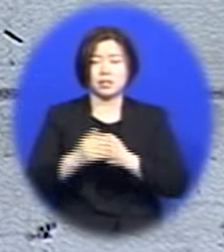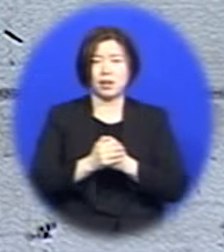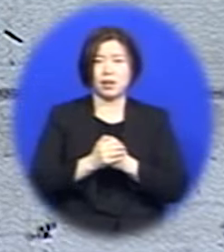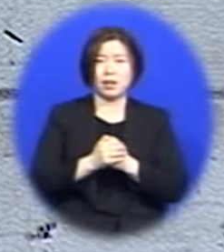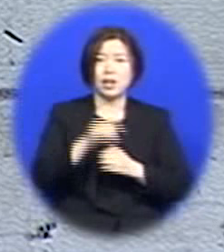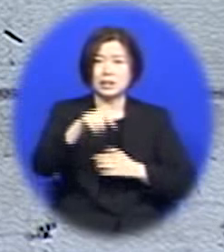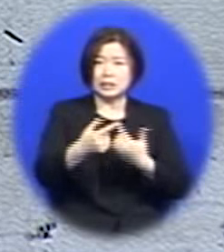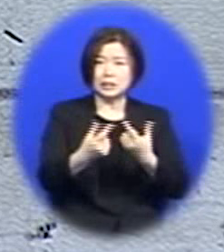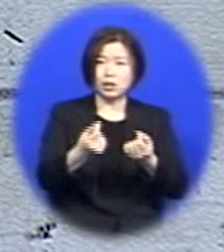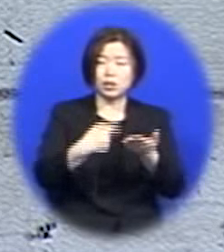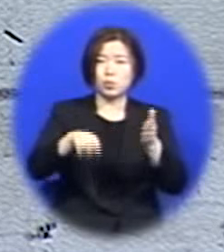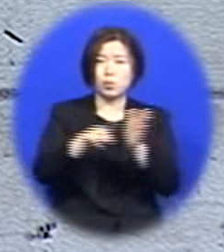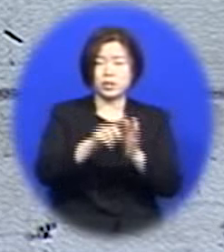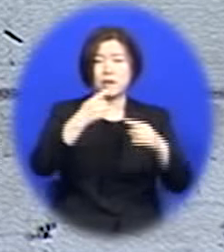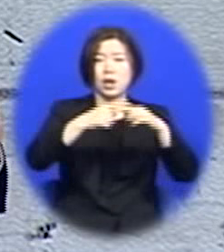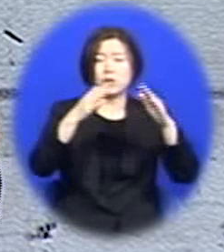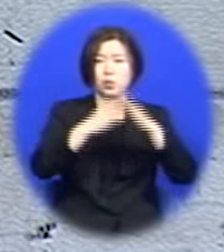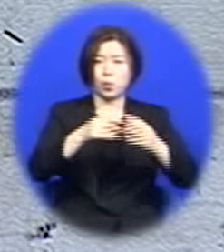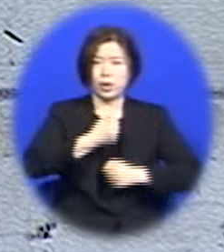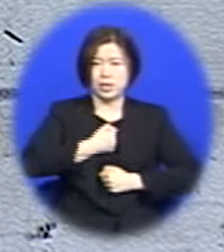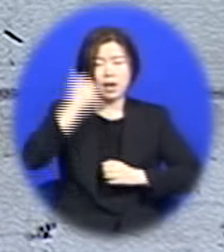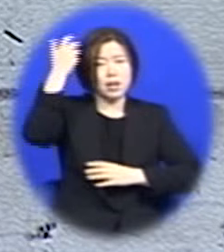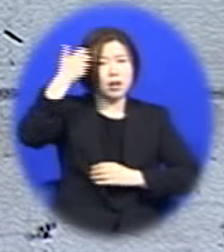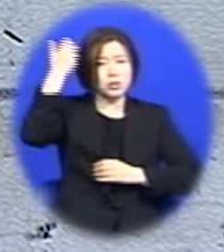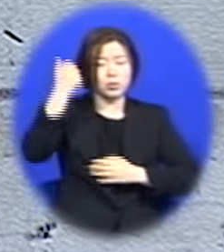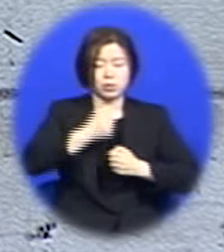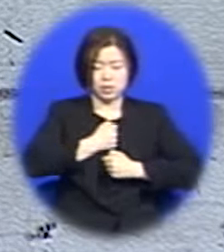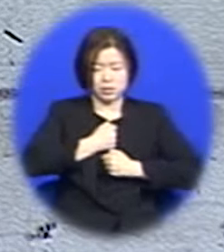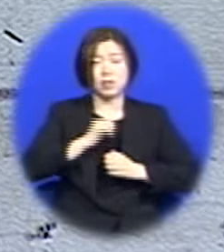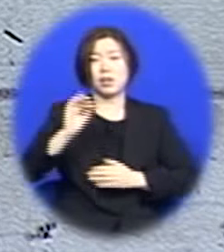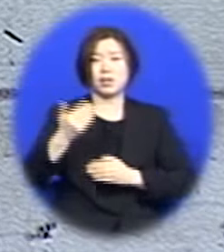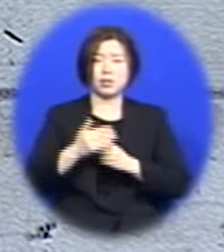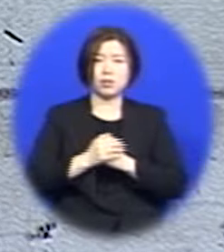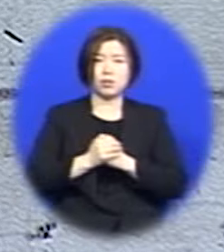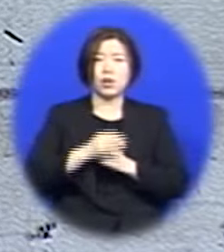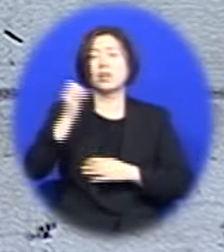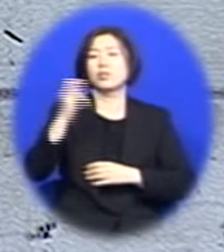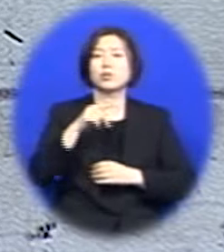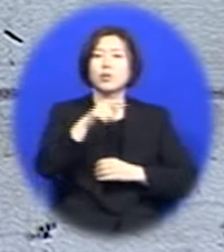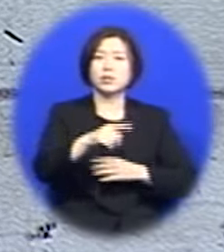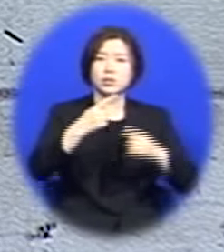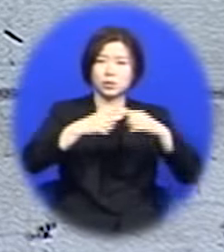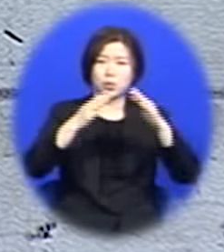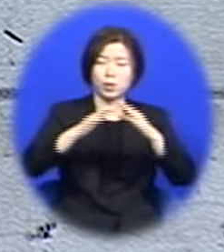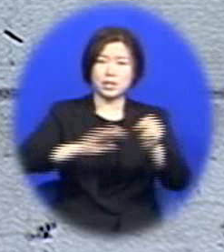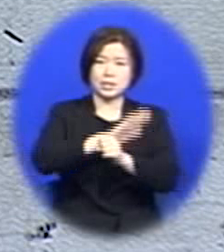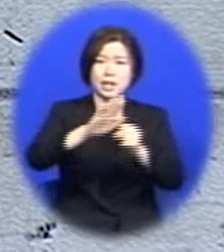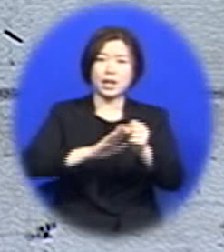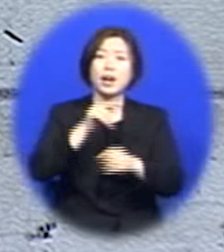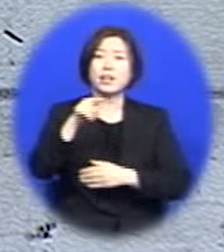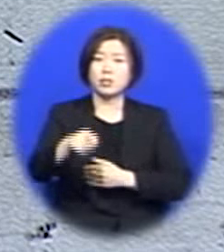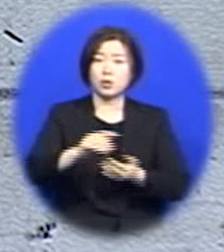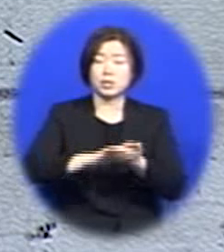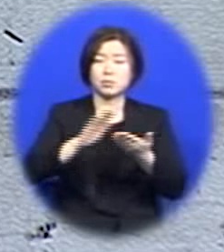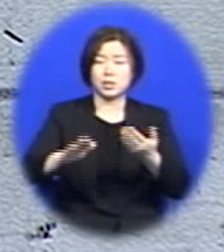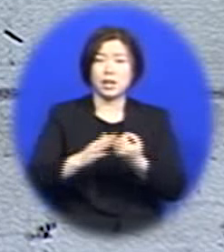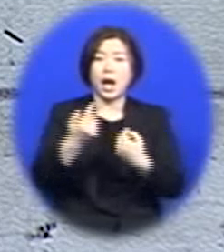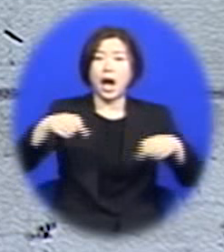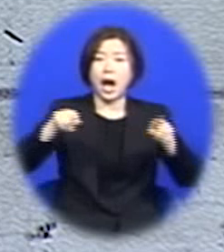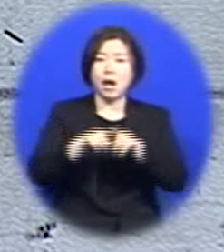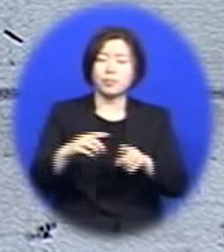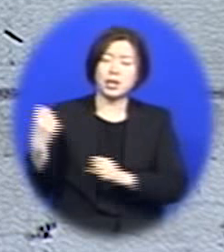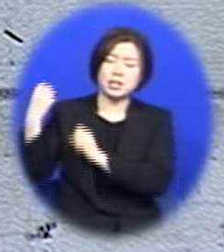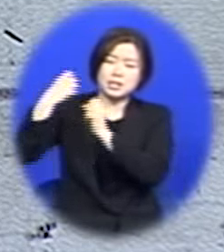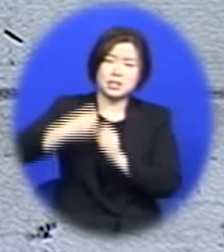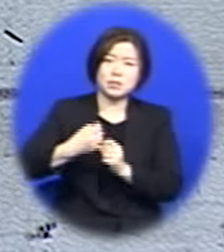그렇게 위해서 교회를 지키는 거예요. 영적으로 지키는 거예요. 그리고 그 교회를 사랑하는 겁니다. 함께 짐을